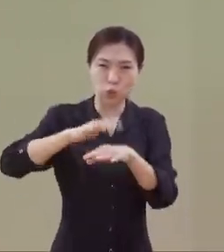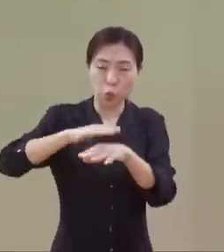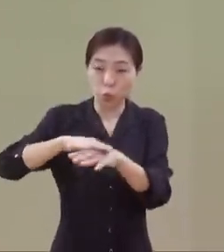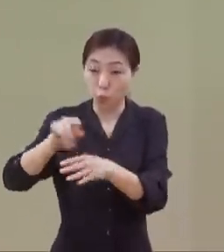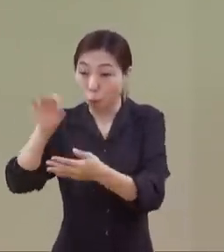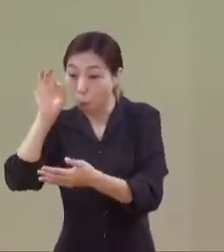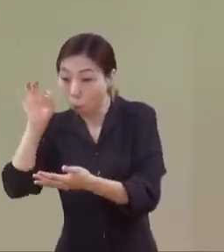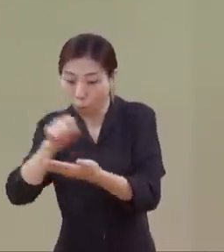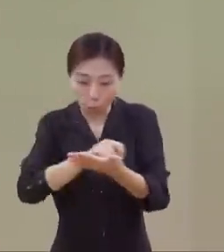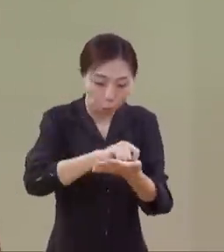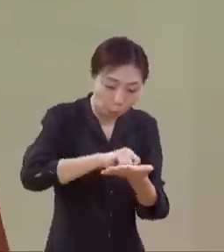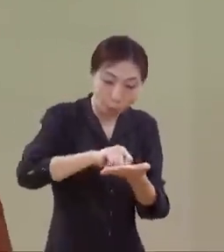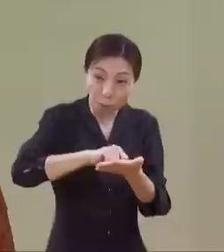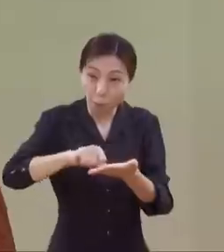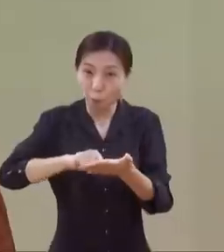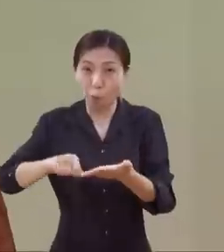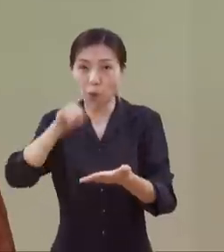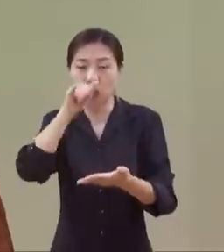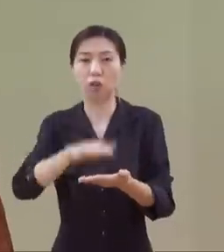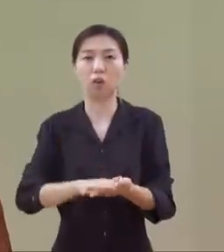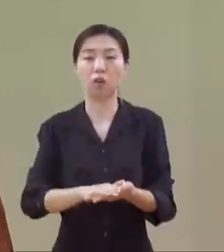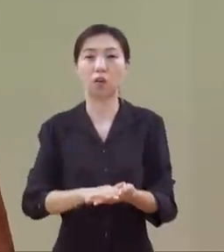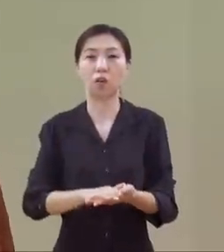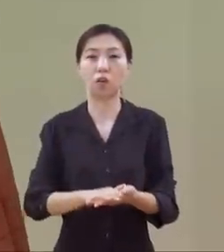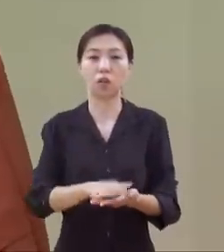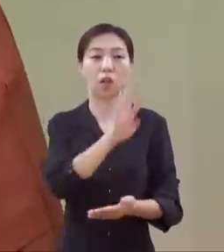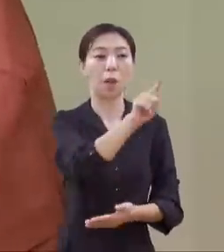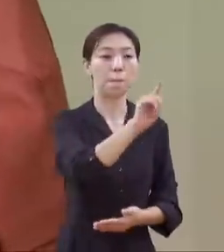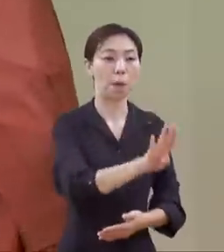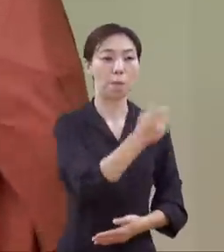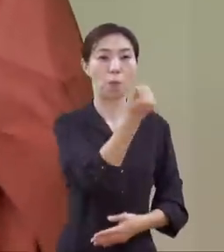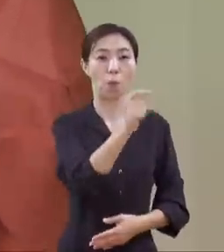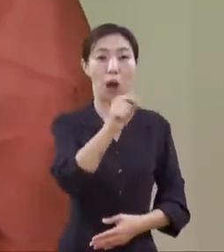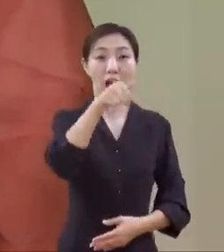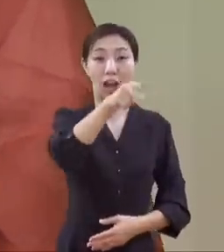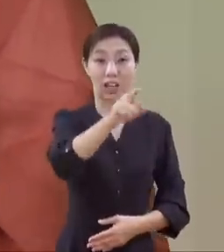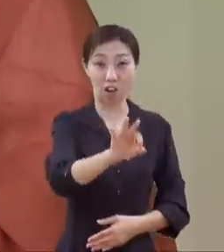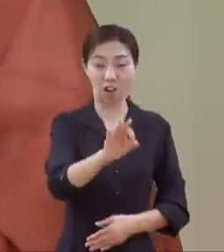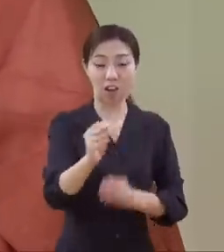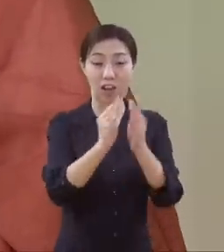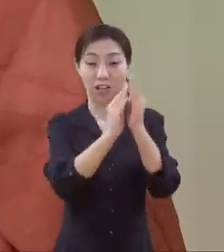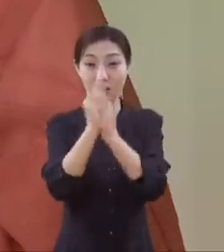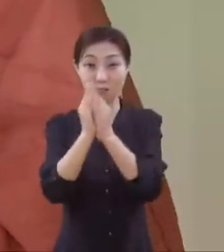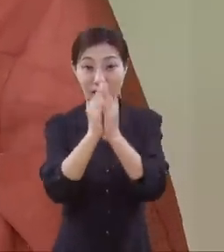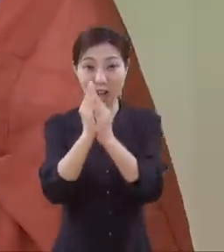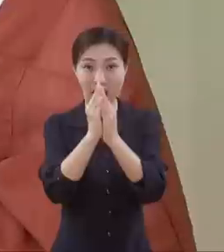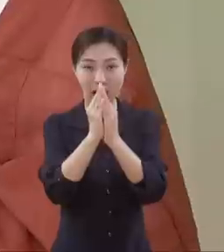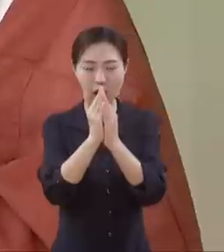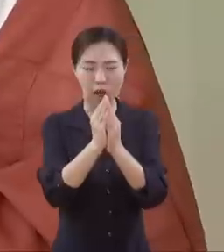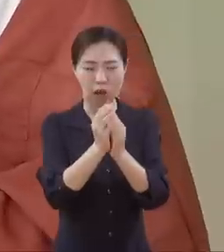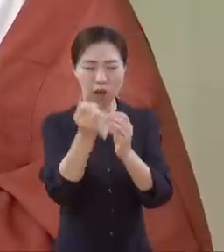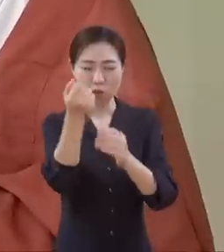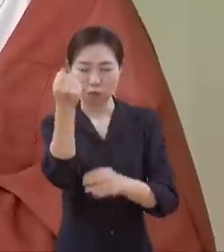하셨는데 그냥 반야심경 하나만 천 번을 사경 하셨대요